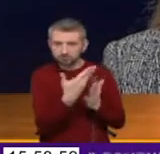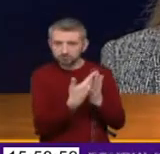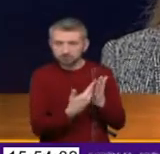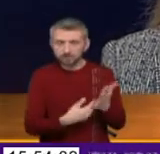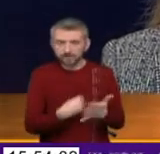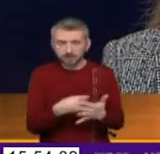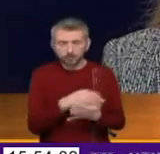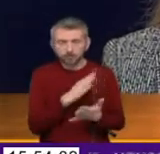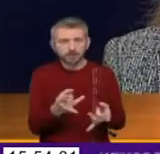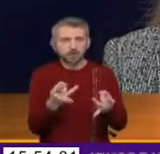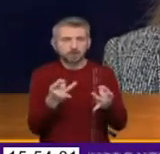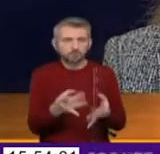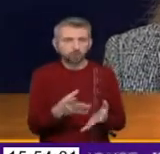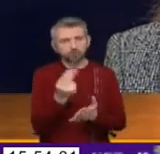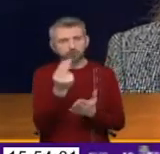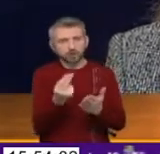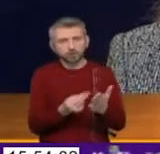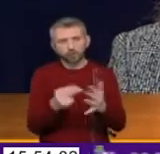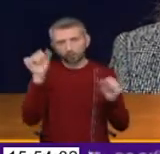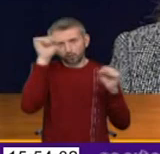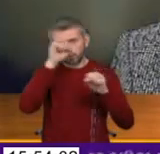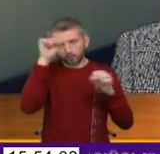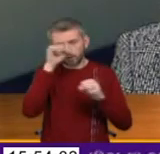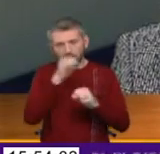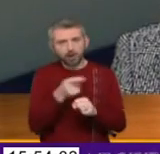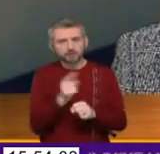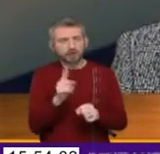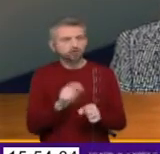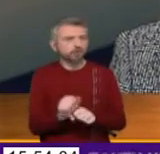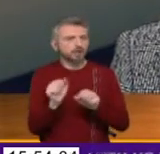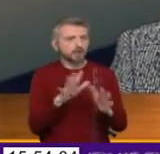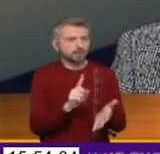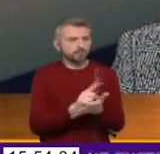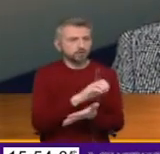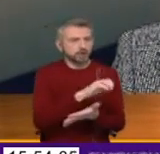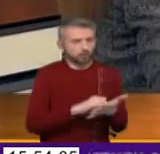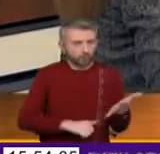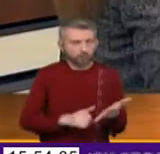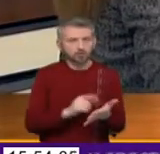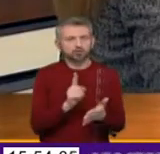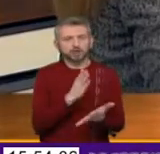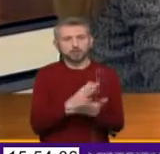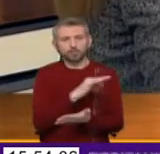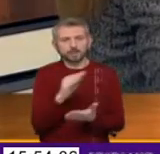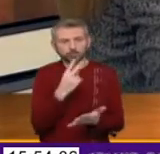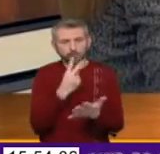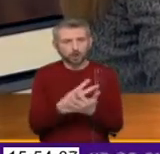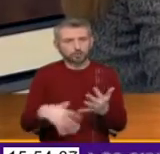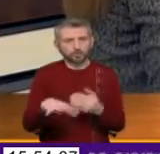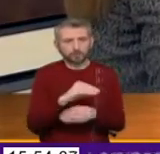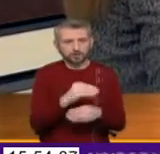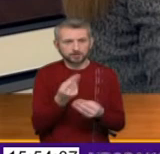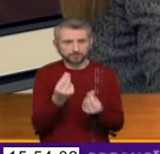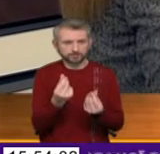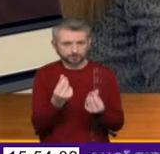не просто тобою нарисовано, а та, яка здається в податкову, та, яка є дійсно офіційною, яка показує всі там рухи по